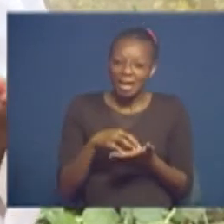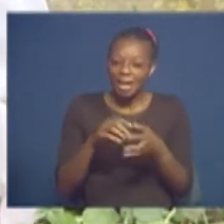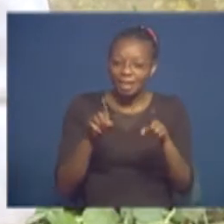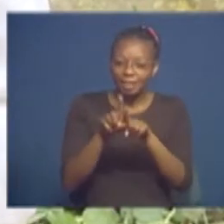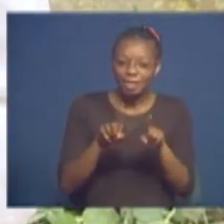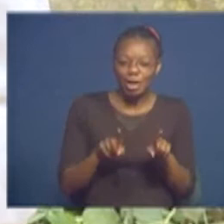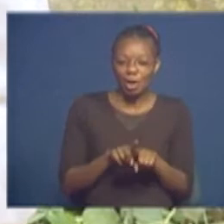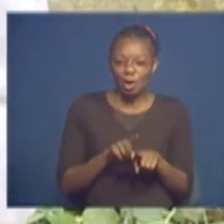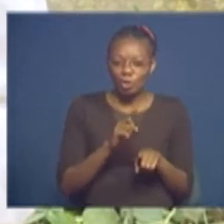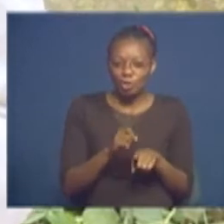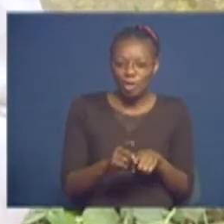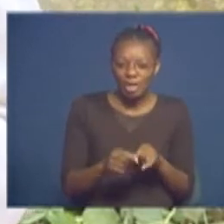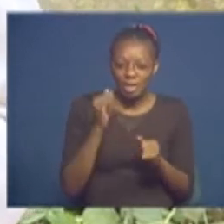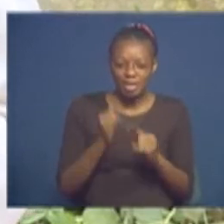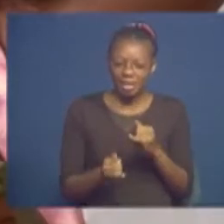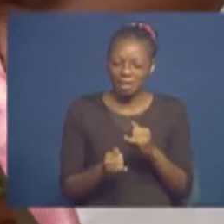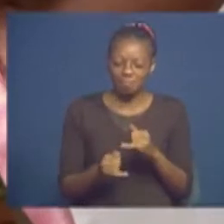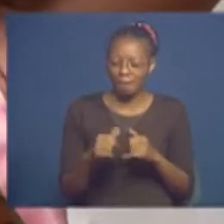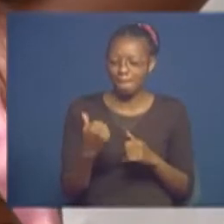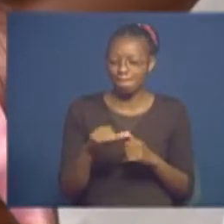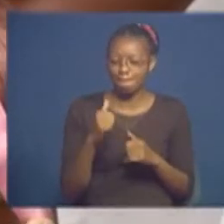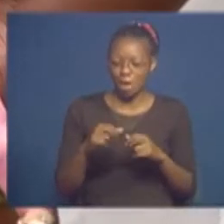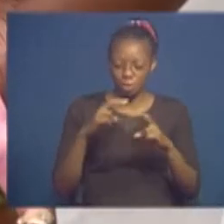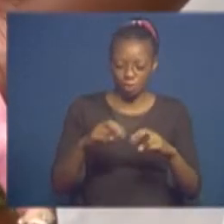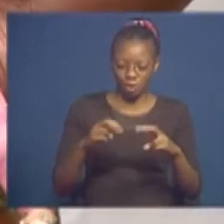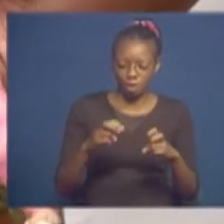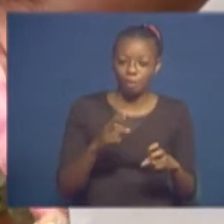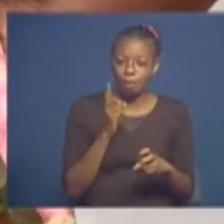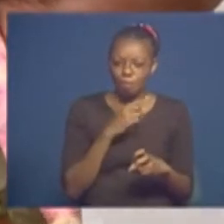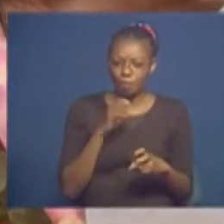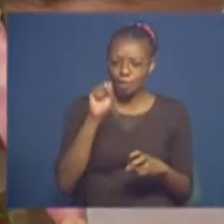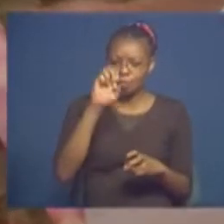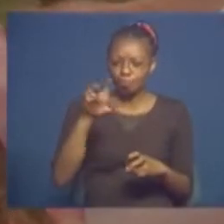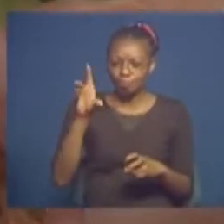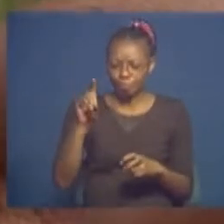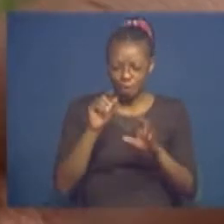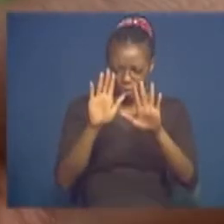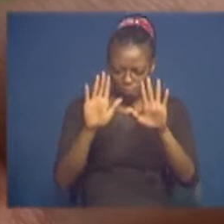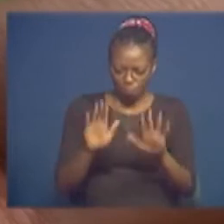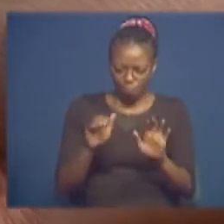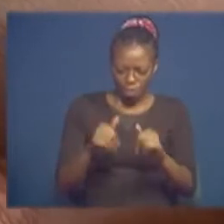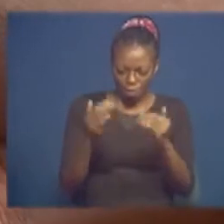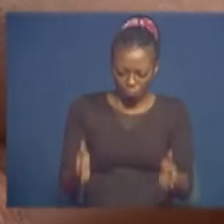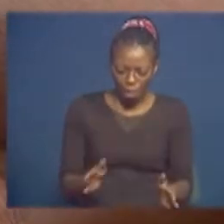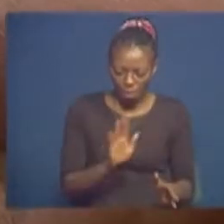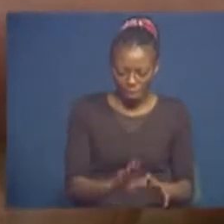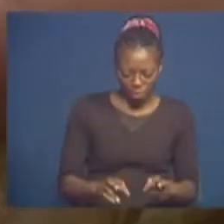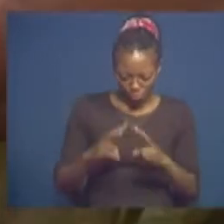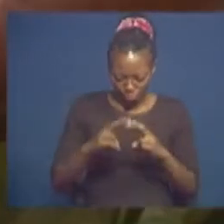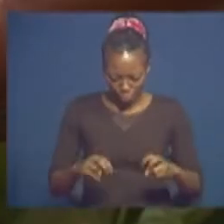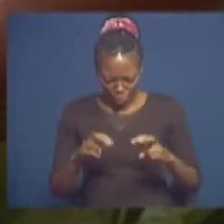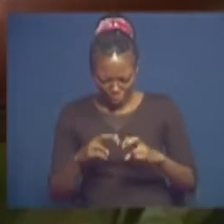ilhali hiyo bado haijatumika. Kwa sababu mbegu ni kitu muhimu sana kwa mkulima, wamechunguza mbegu hizi za kunde